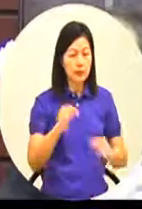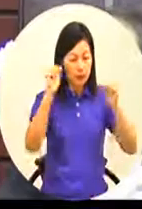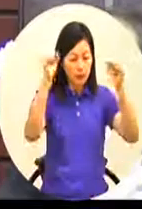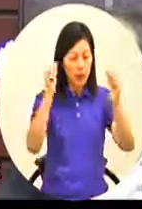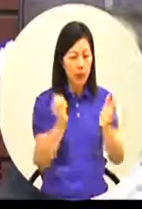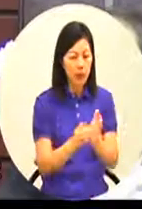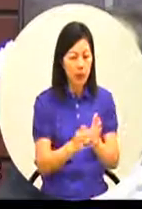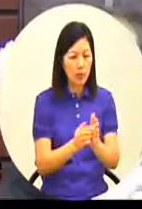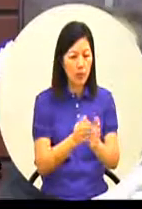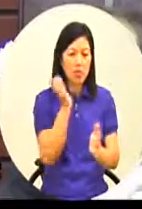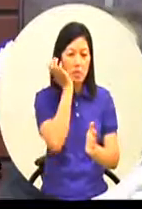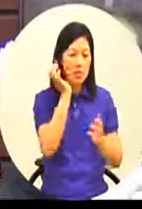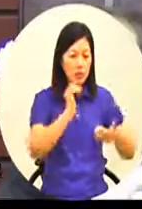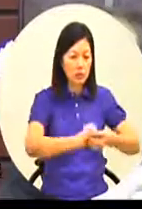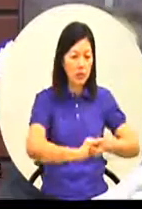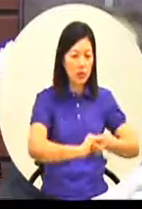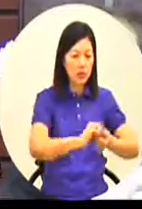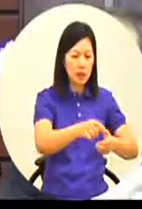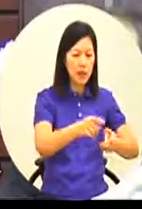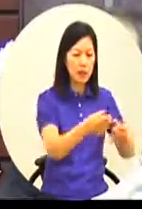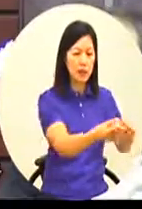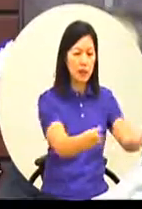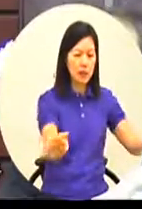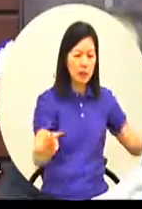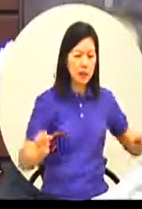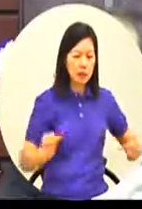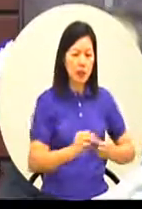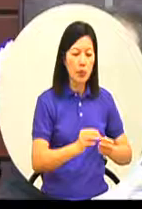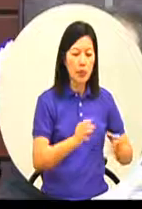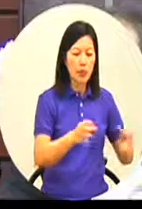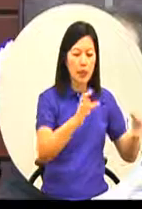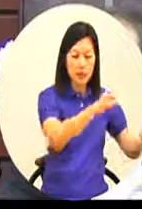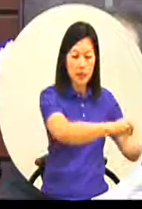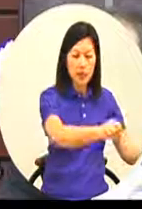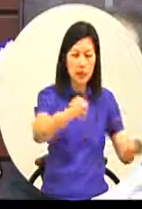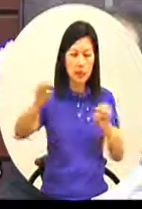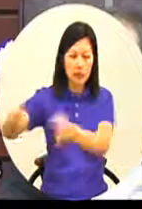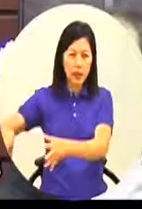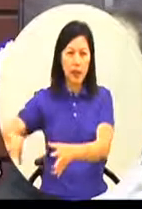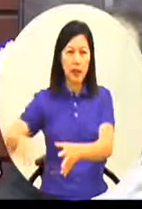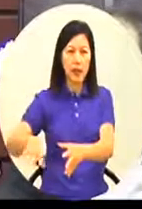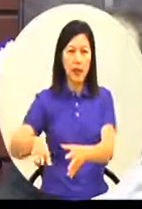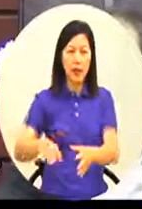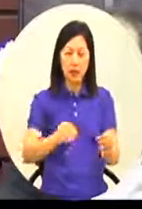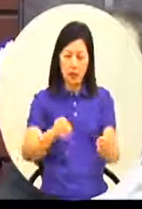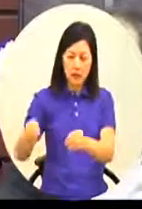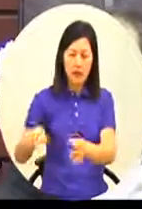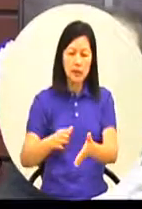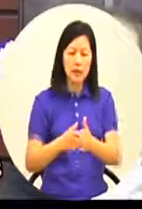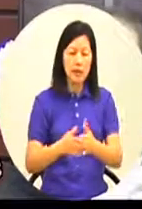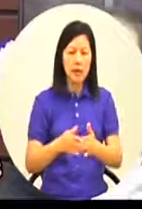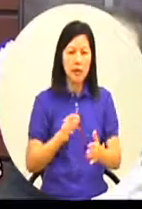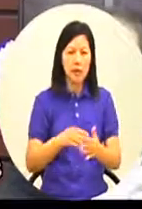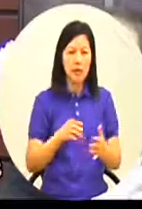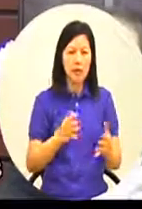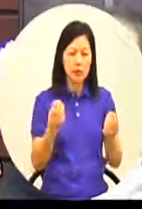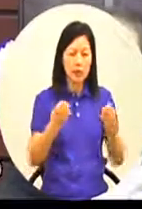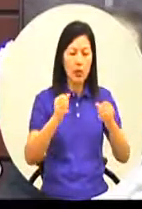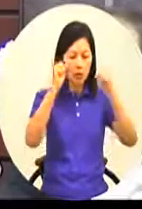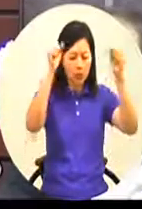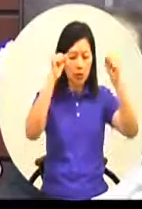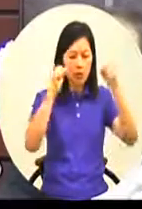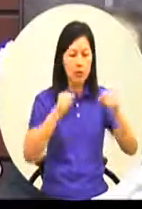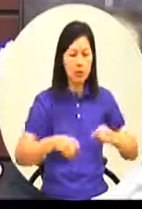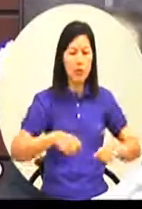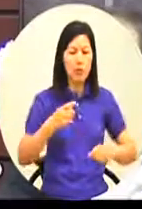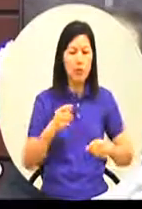固定的设施你就要移走。譬如说你有可能你没在用的时候，我们的孩子来这运动的时候，来这骑